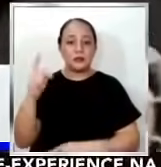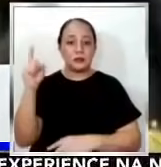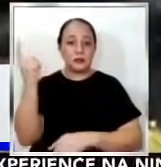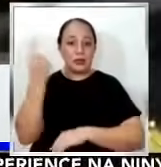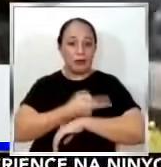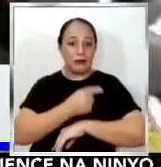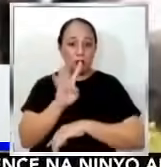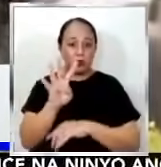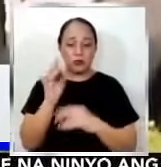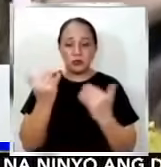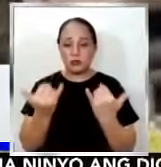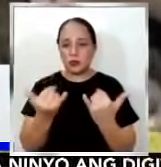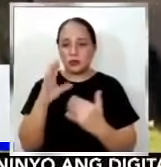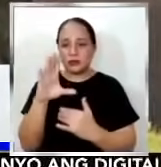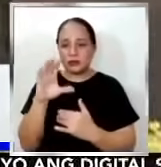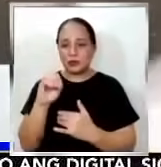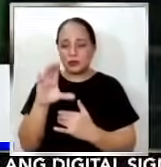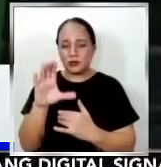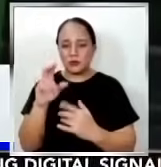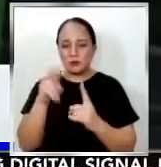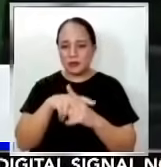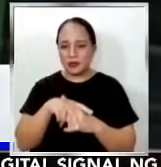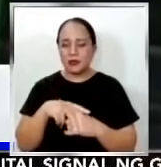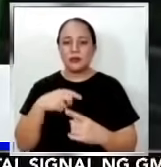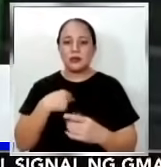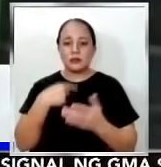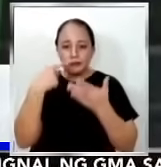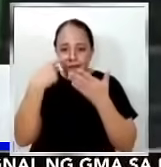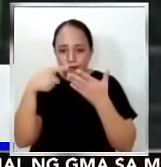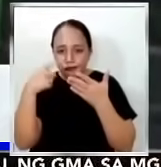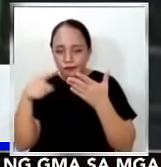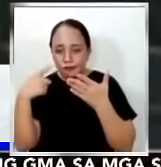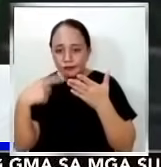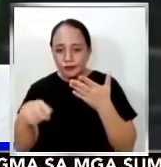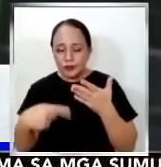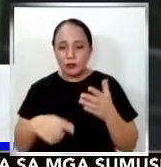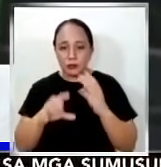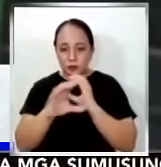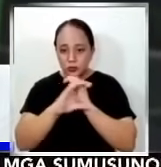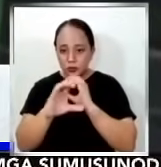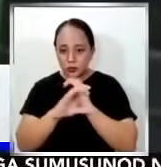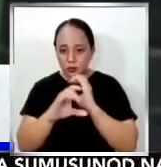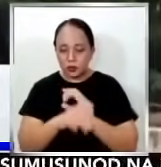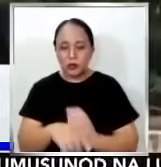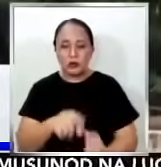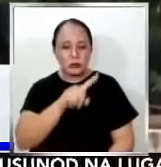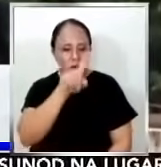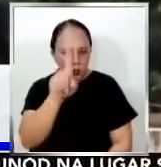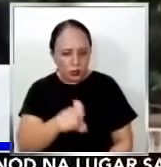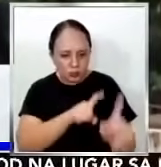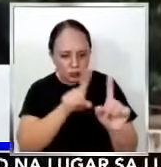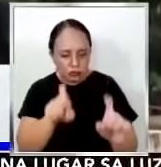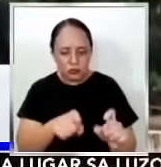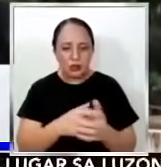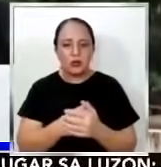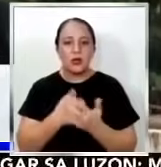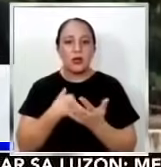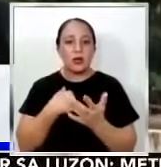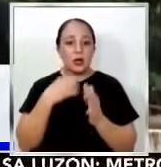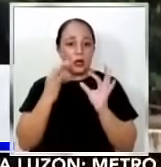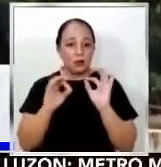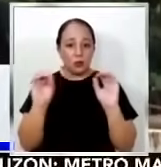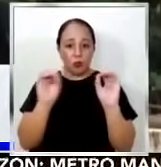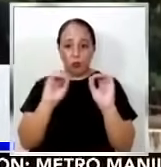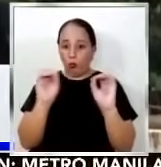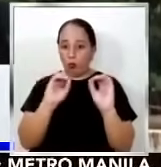Sa PNP COMELEC checkpoint, iniinspeksyon ang bawat sasakyan at tinatanong ng mga pulis. Ang mga walang pakay sa filing